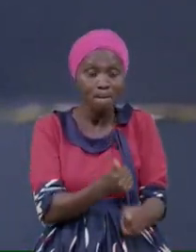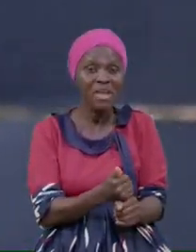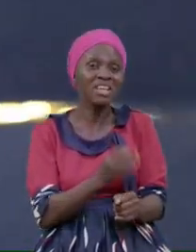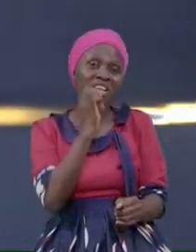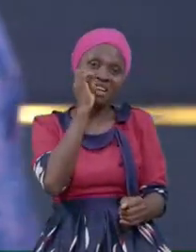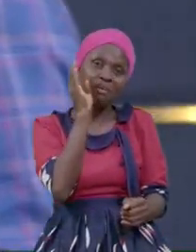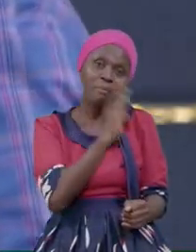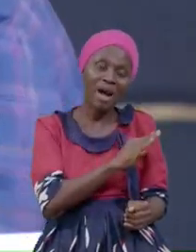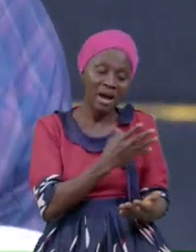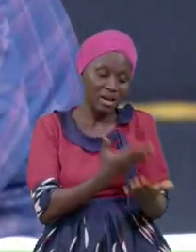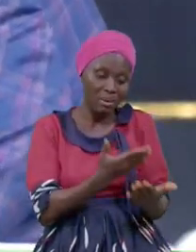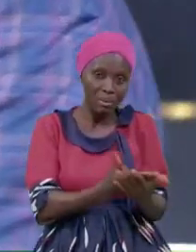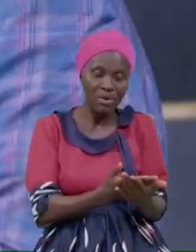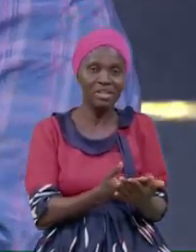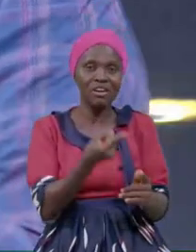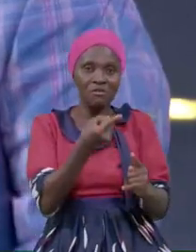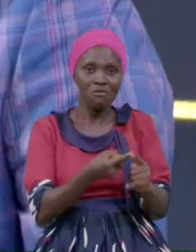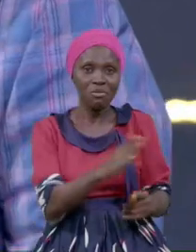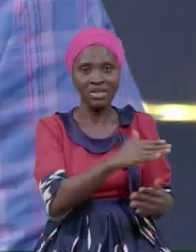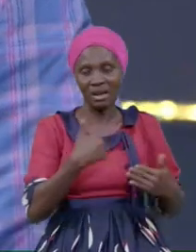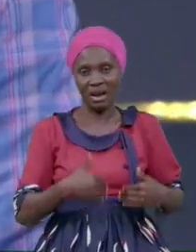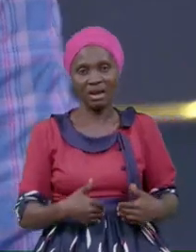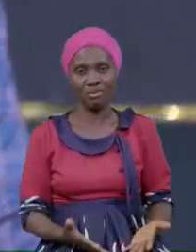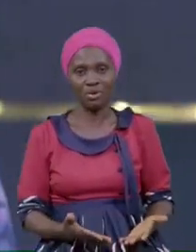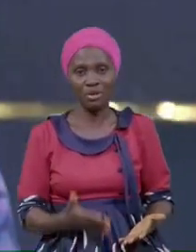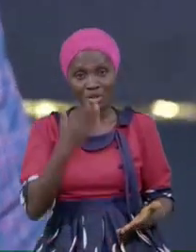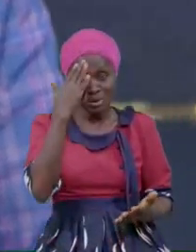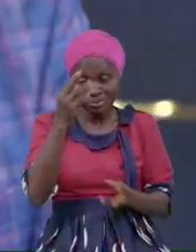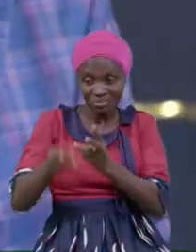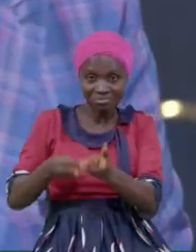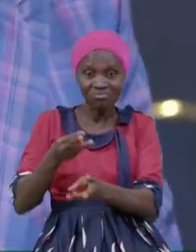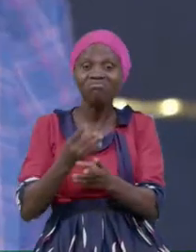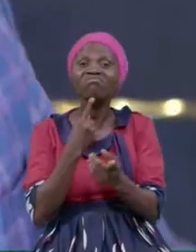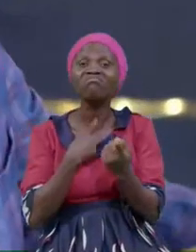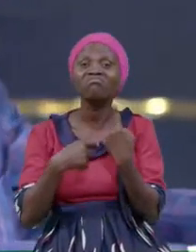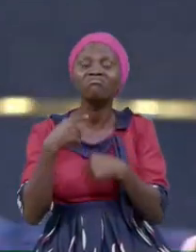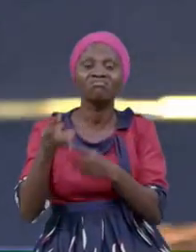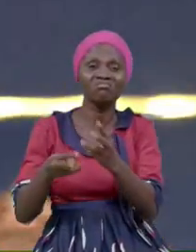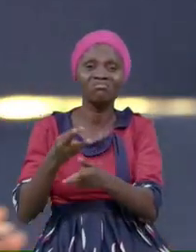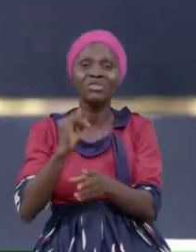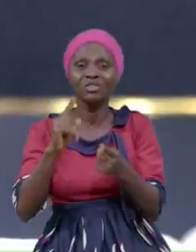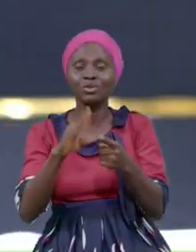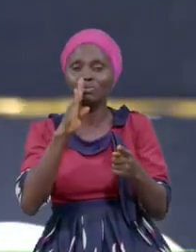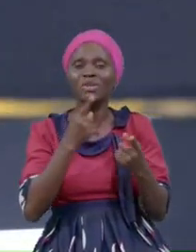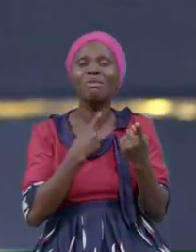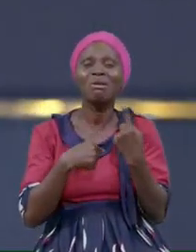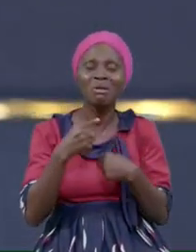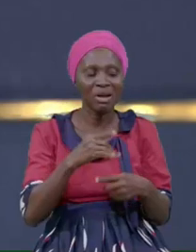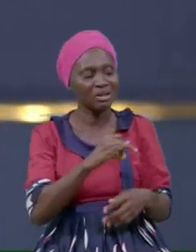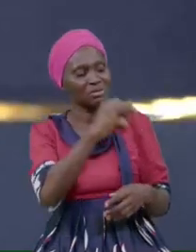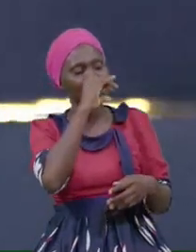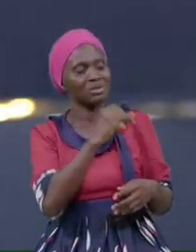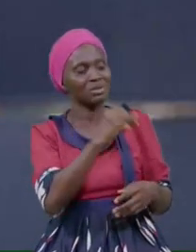savez, parfois, c'est appartenir. Ah, il boit, elle boit, et toutes ces